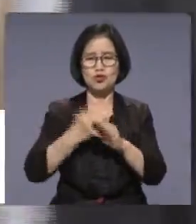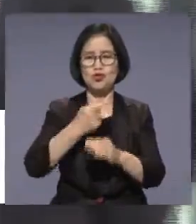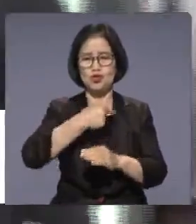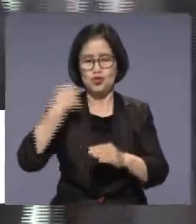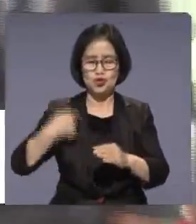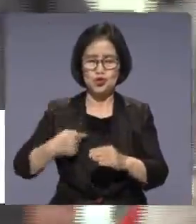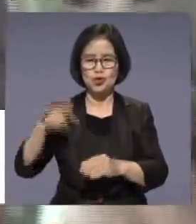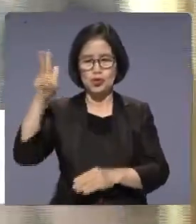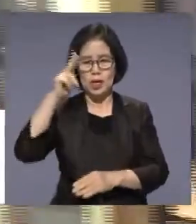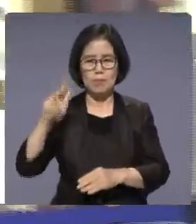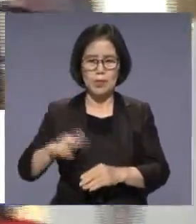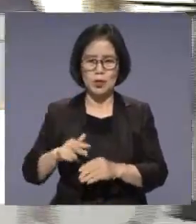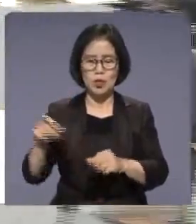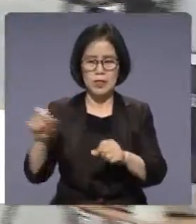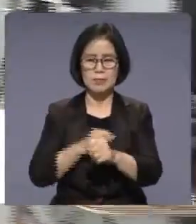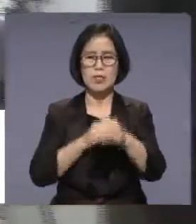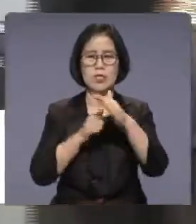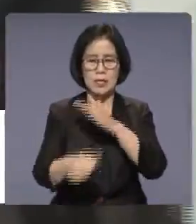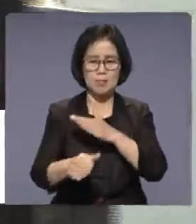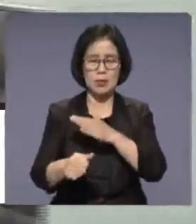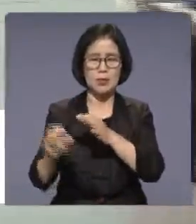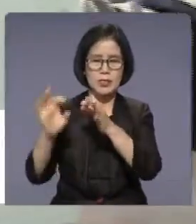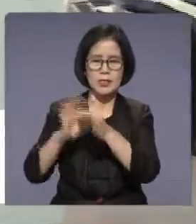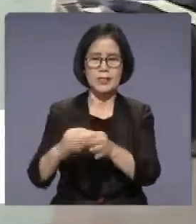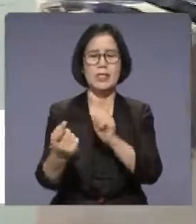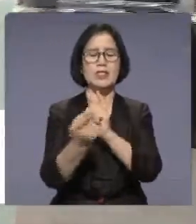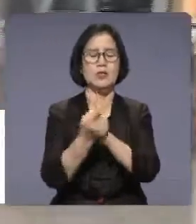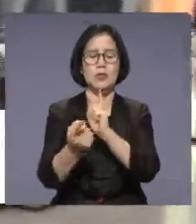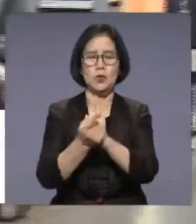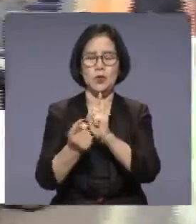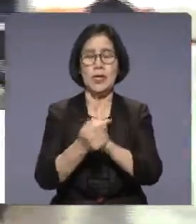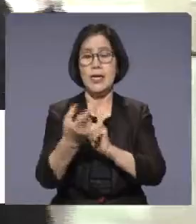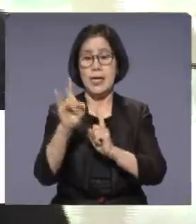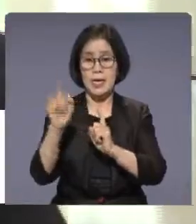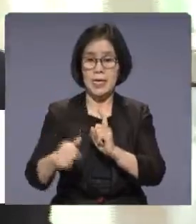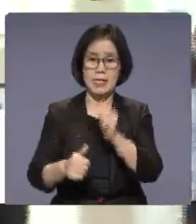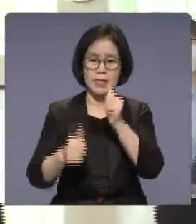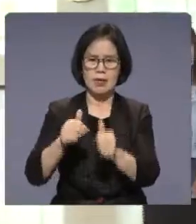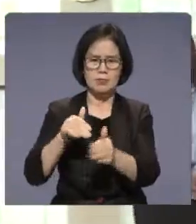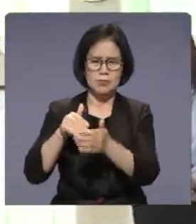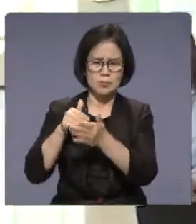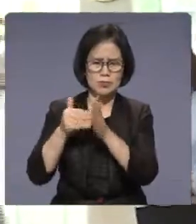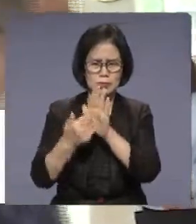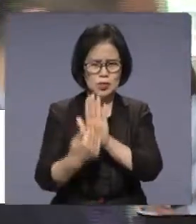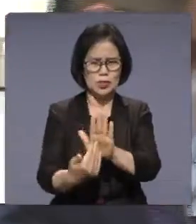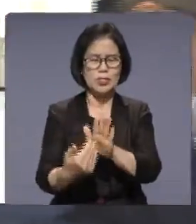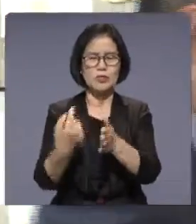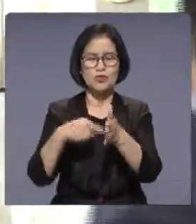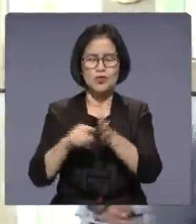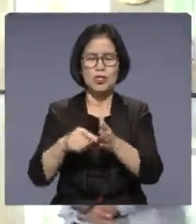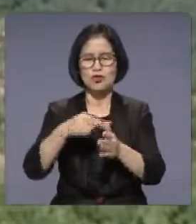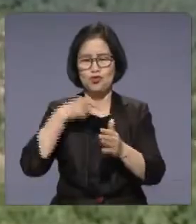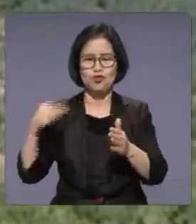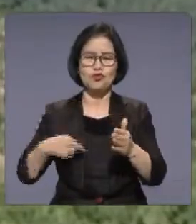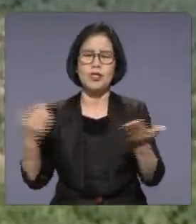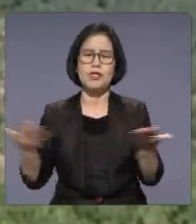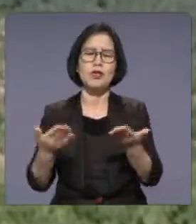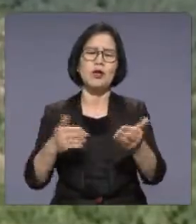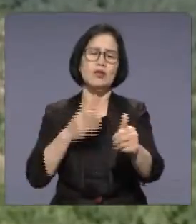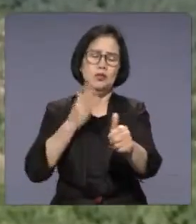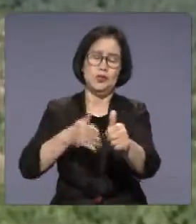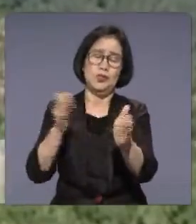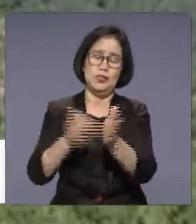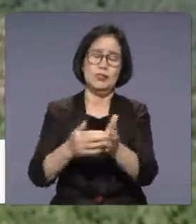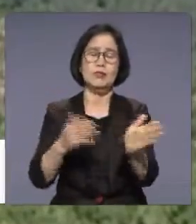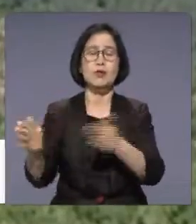중국 한반도 사무 특별 대표를 잇따라 접촉해 핵실험 저지를 위한 중국의 역할을 요청했습니다. 하지만